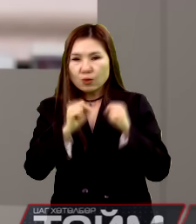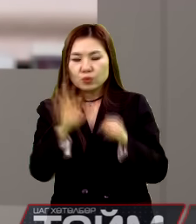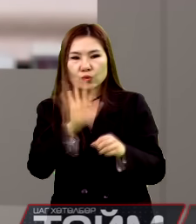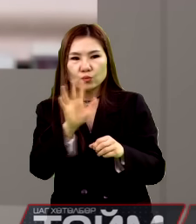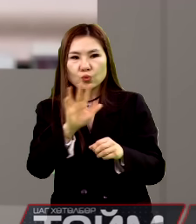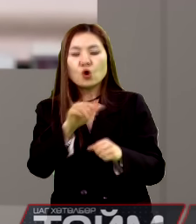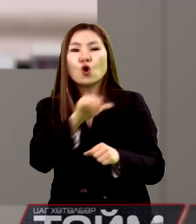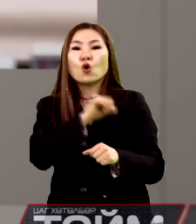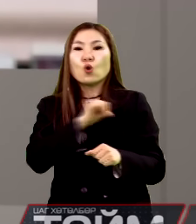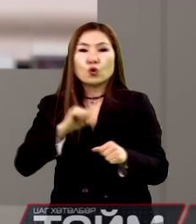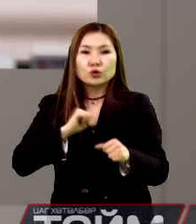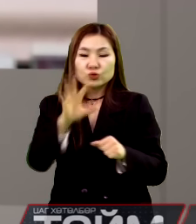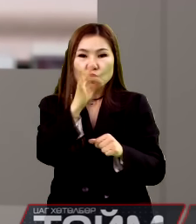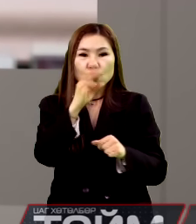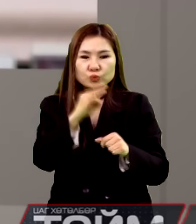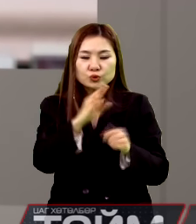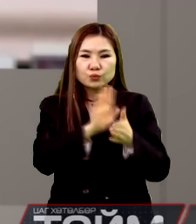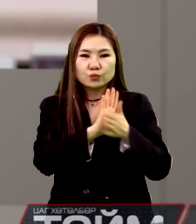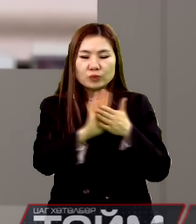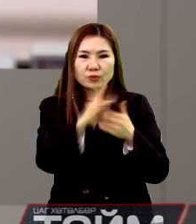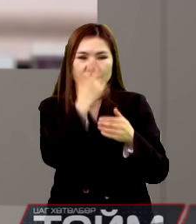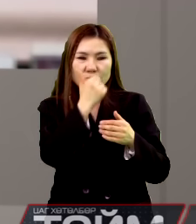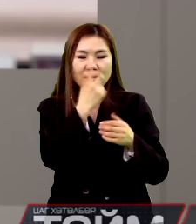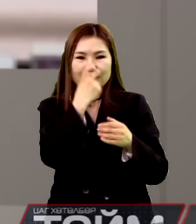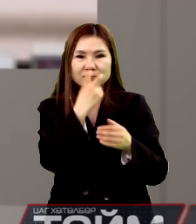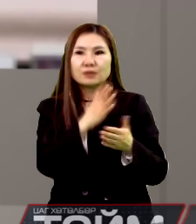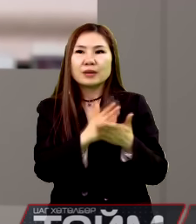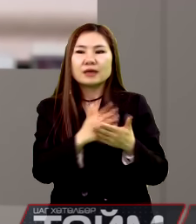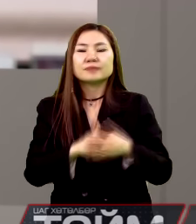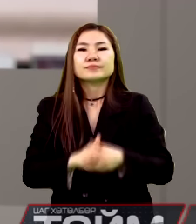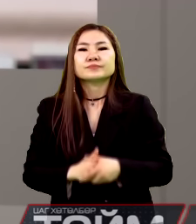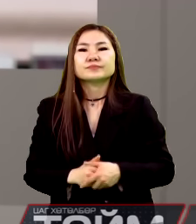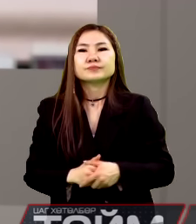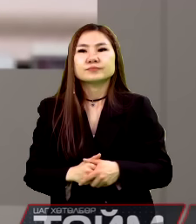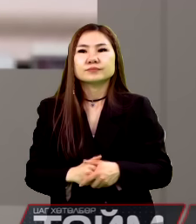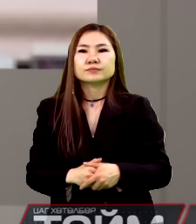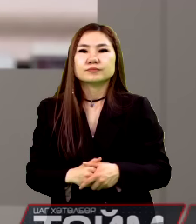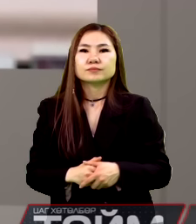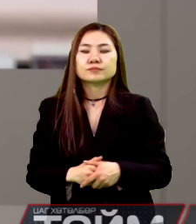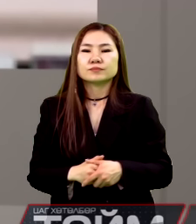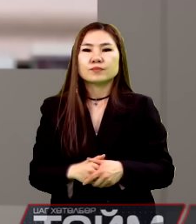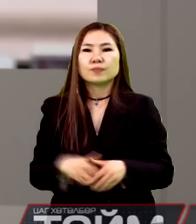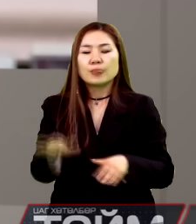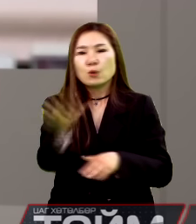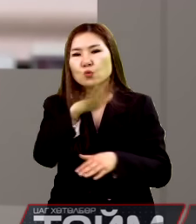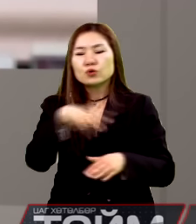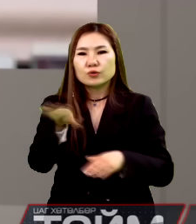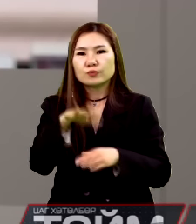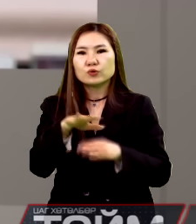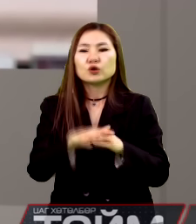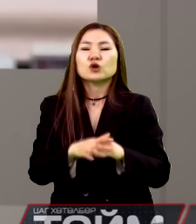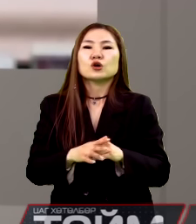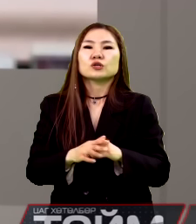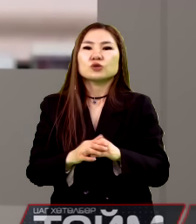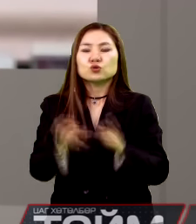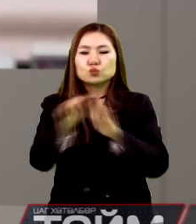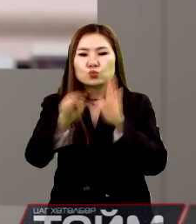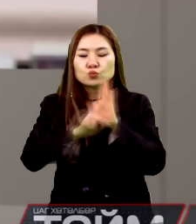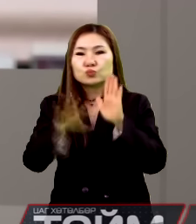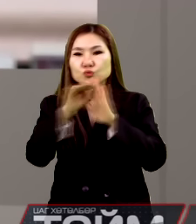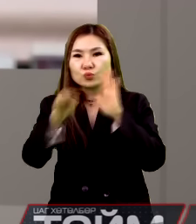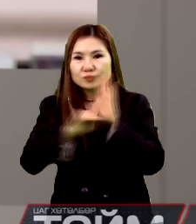бас цаг хөтөлбөр урайлж байгаа тийм. Яг энэ одоо хот шиг хот байхын тулд тийм үү энэ бүх юм норм стандарттай,